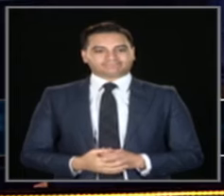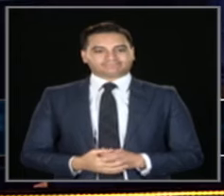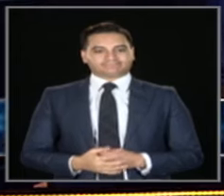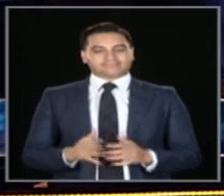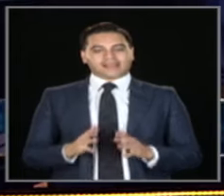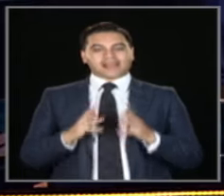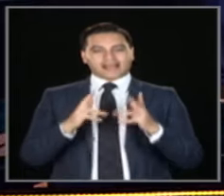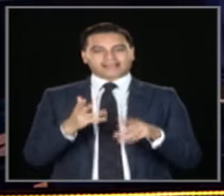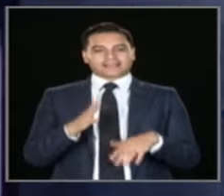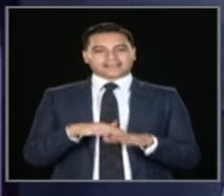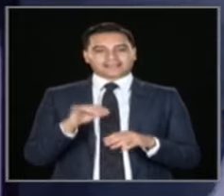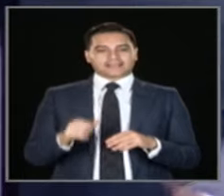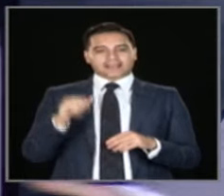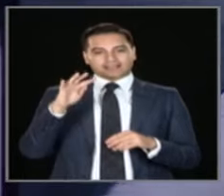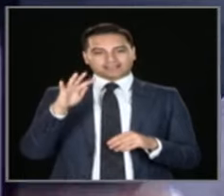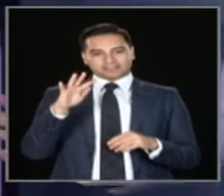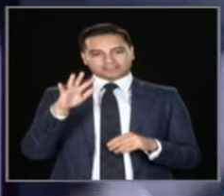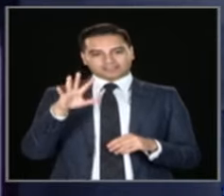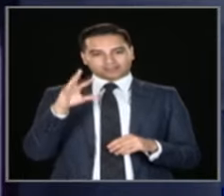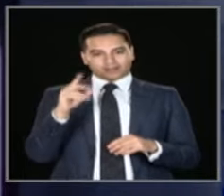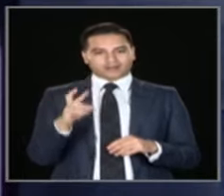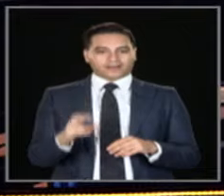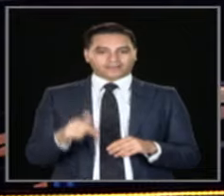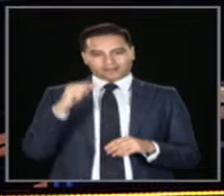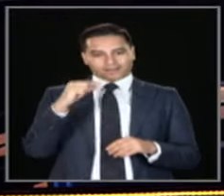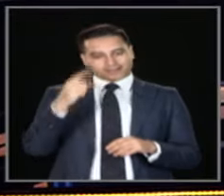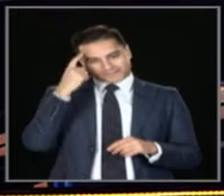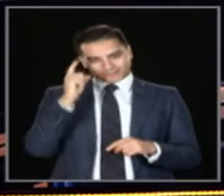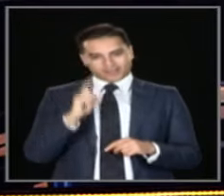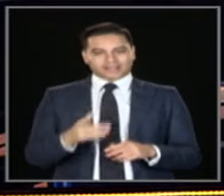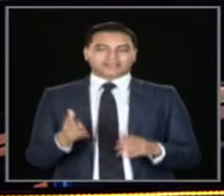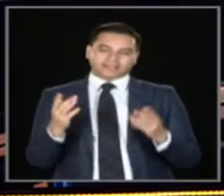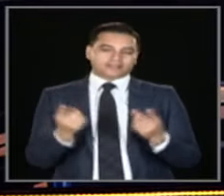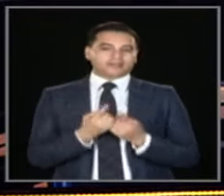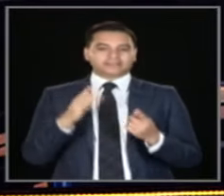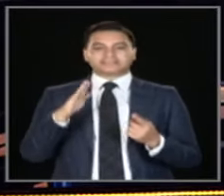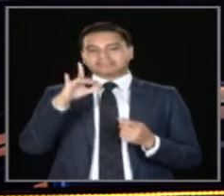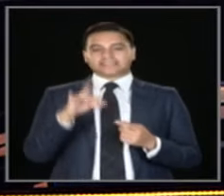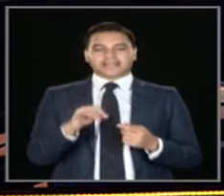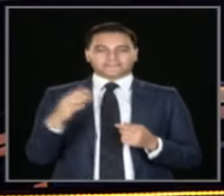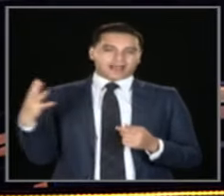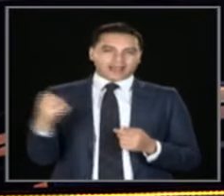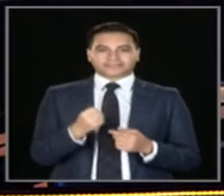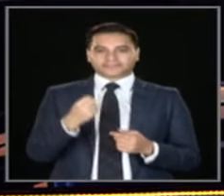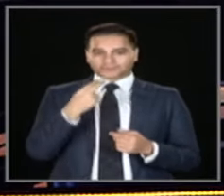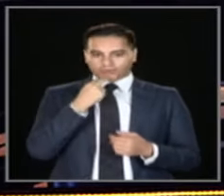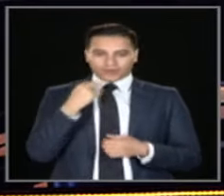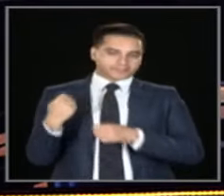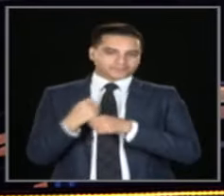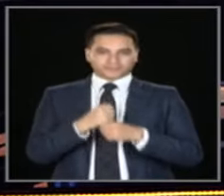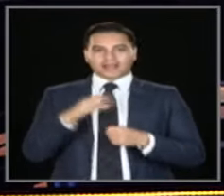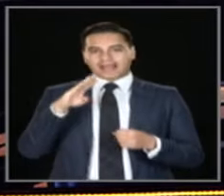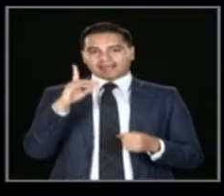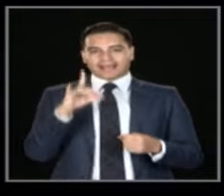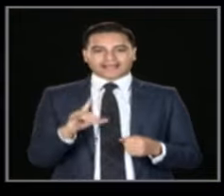احكي يا شهرزاد. غليل الليل اللي طلع النهار، مش فاكر. اتفضل. سليم، عايزين كريم ينضم لينا.